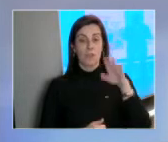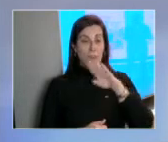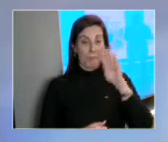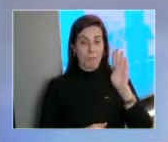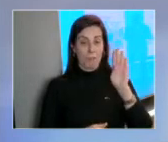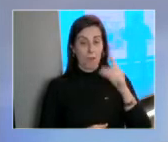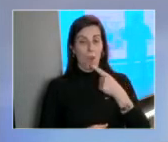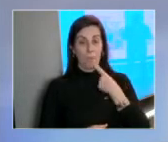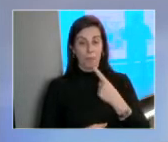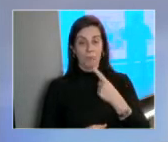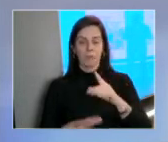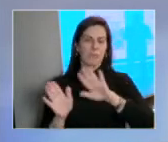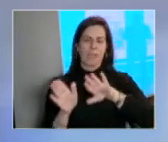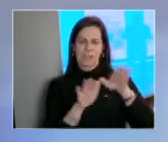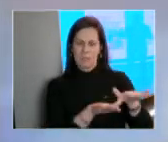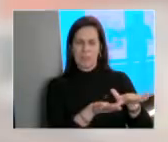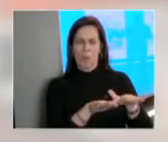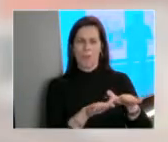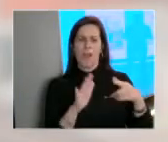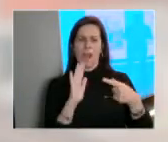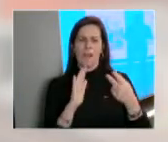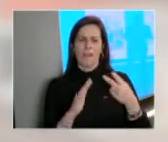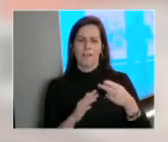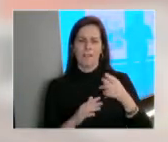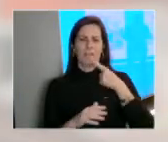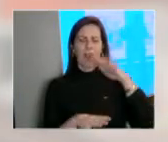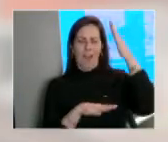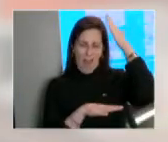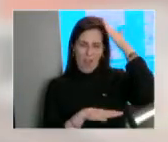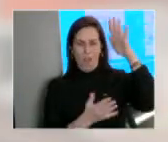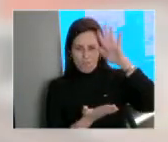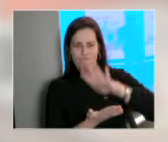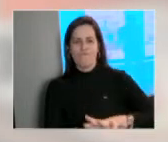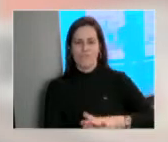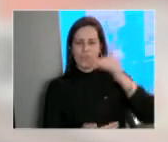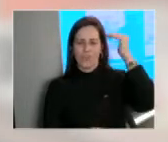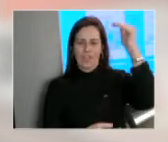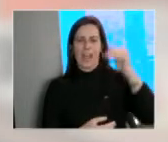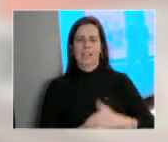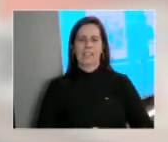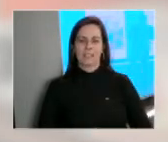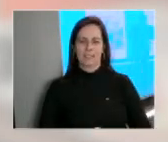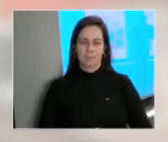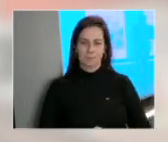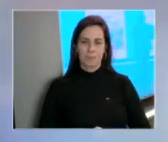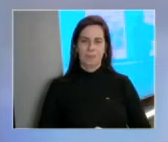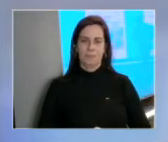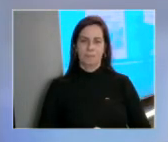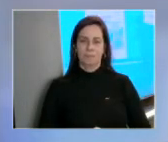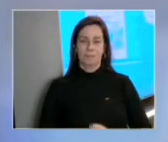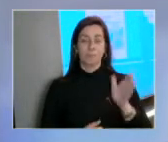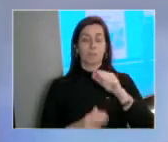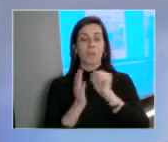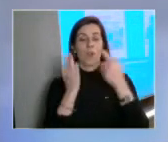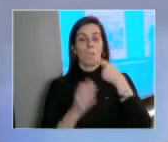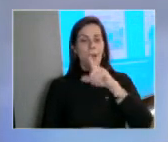כשנתניהו אומר לו, תניח את זה פה, כשהכוונה היא כמובן על ראשו של יושב ראש כחול לבן בני גנץ.